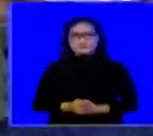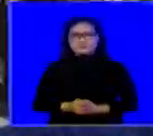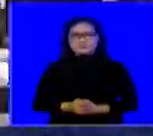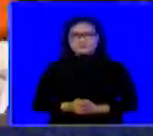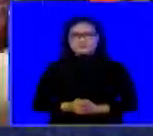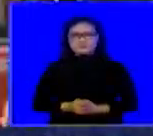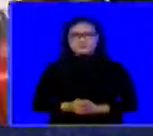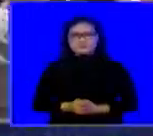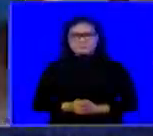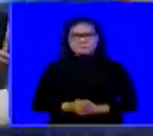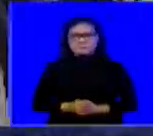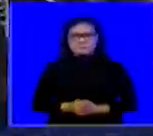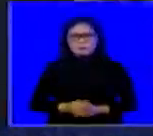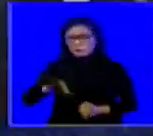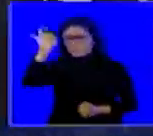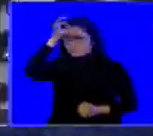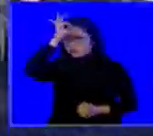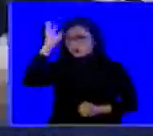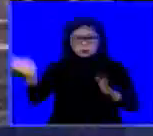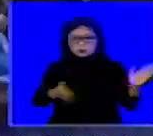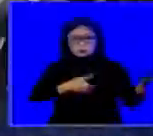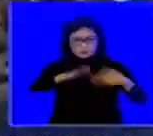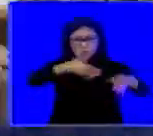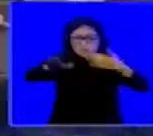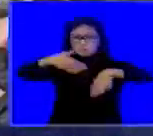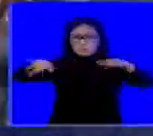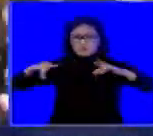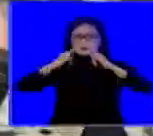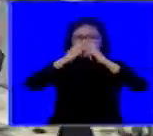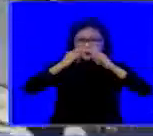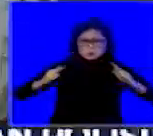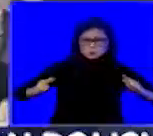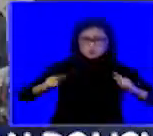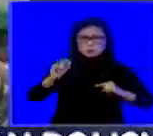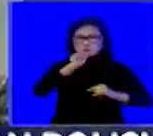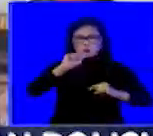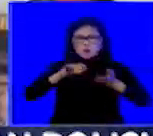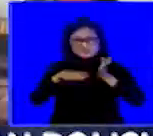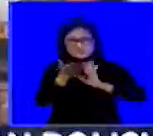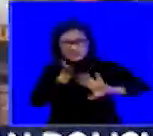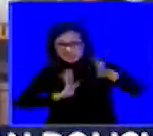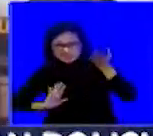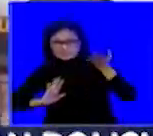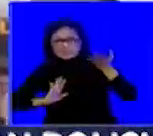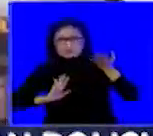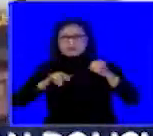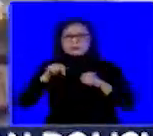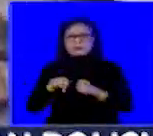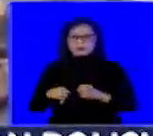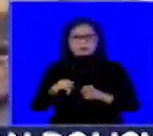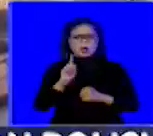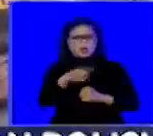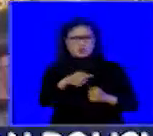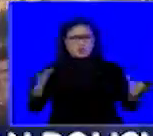Polisi membubarkan kerumunan ratusan anggota perguruan silat di sekitar Pengadilan Negeri Karanganyar, Jawa Tengah. Tak terima dibubarkan dengan semprotan